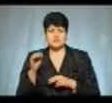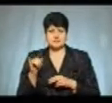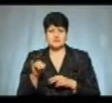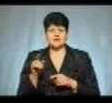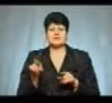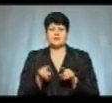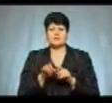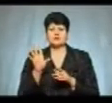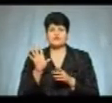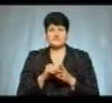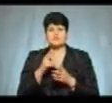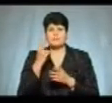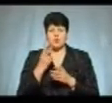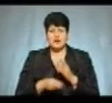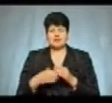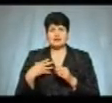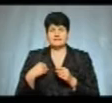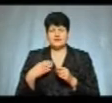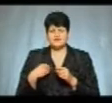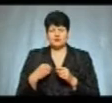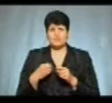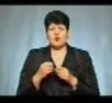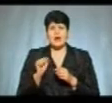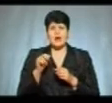всі програли в Львівському апеляційному суді. Там 6, здається,